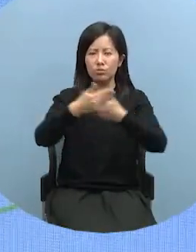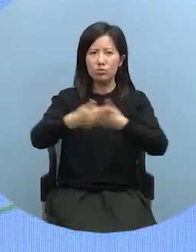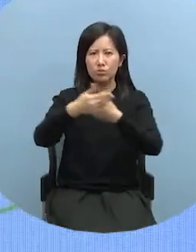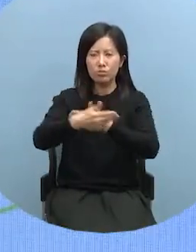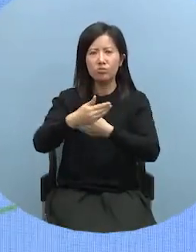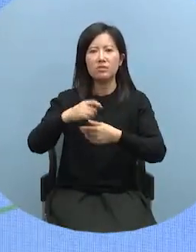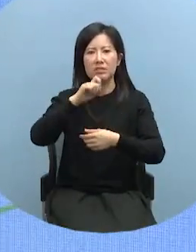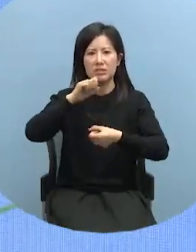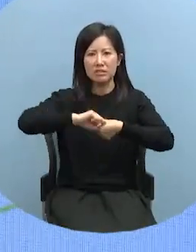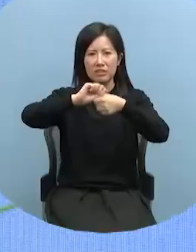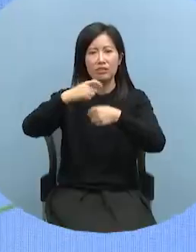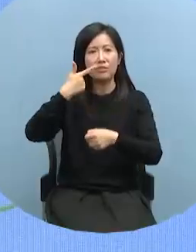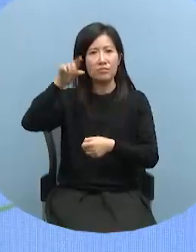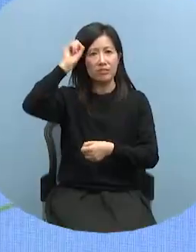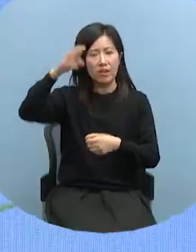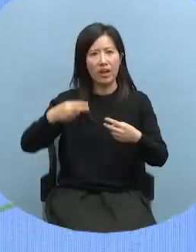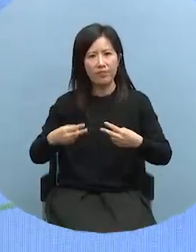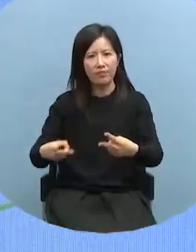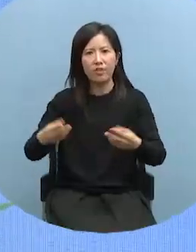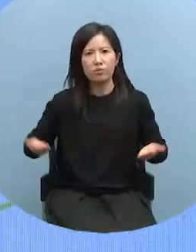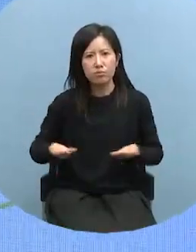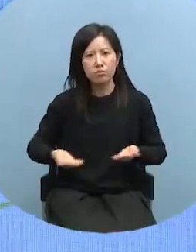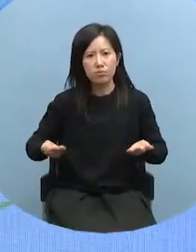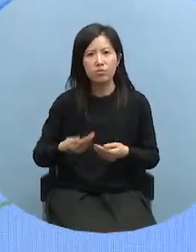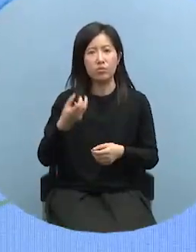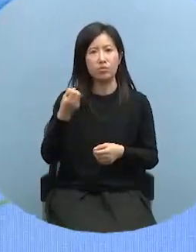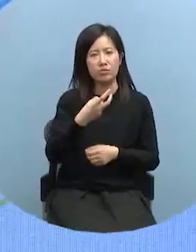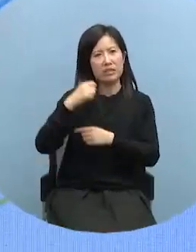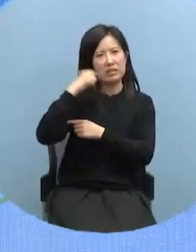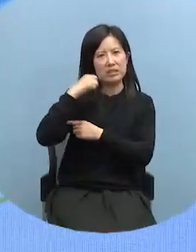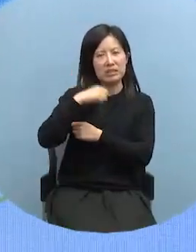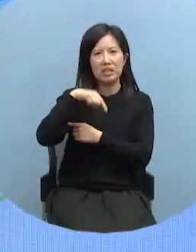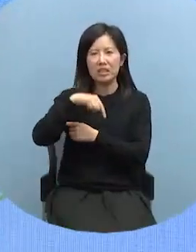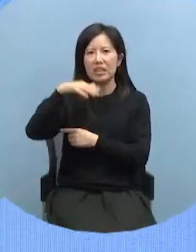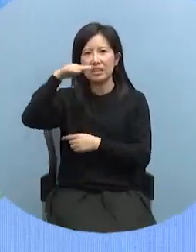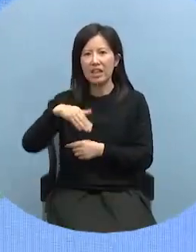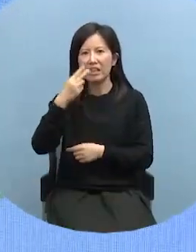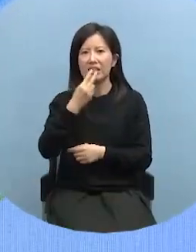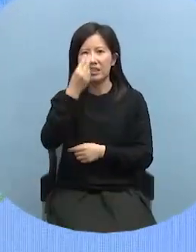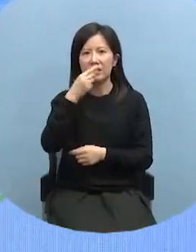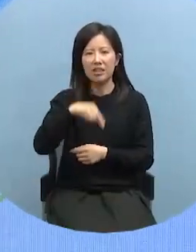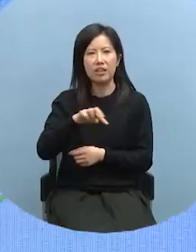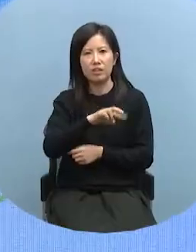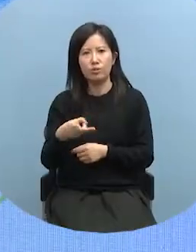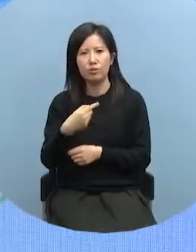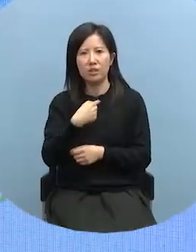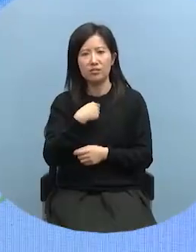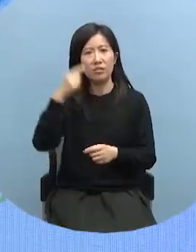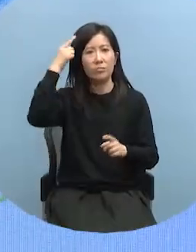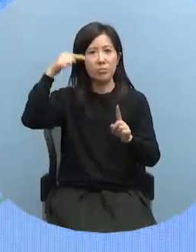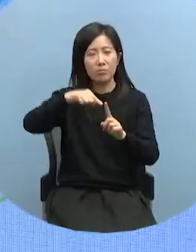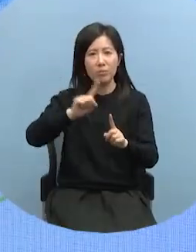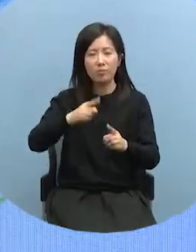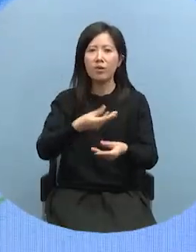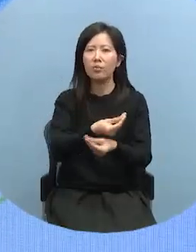建，推動創科發展，亦都同時間要努力實現向低碳轉型，目的